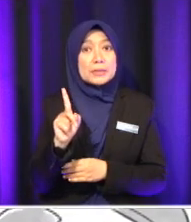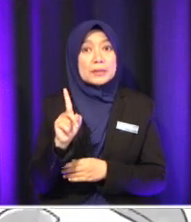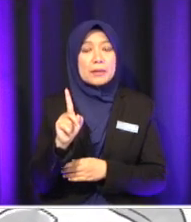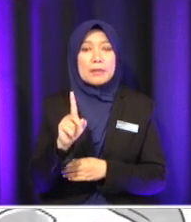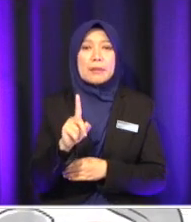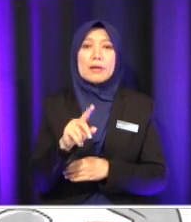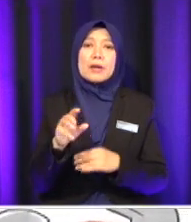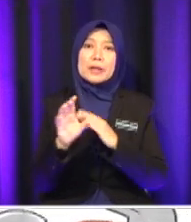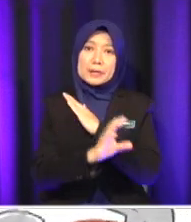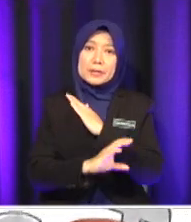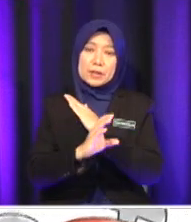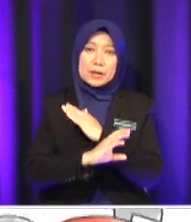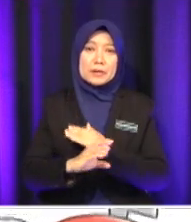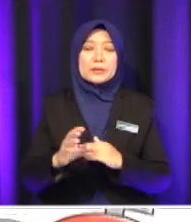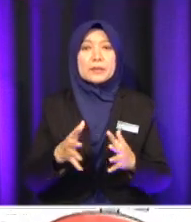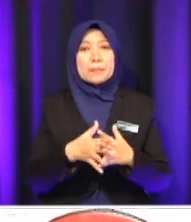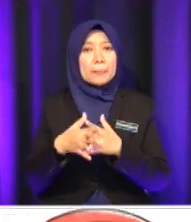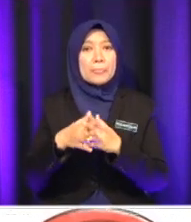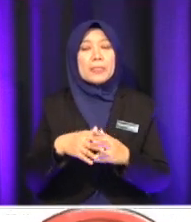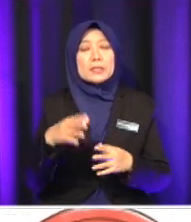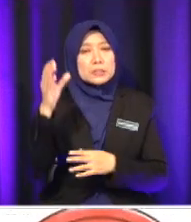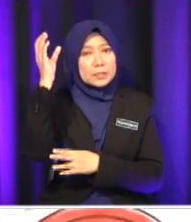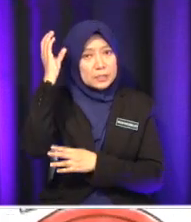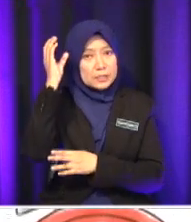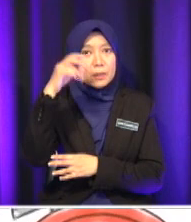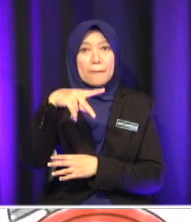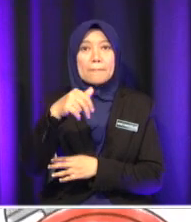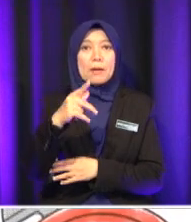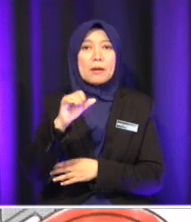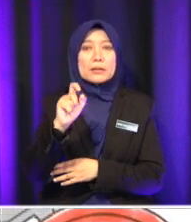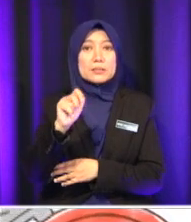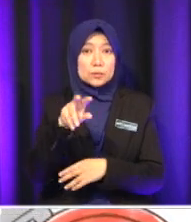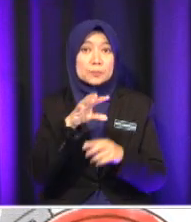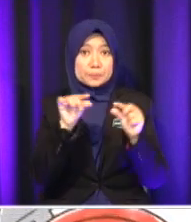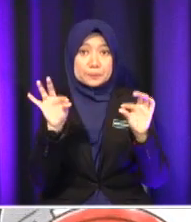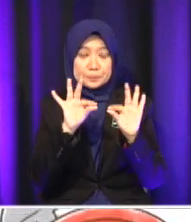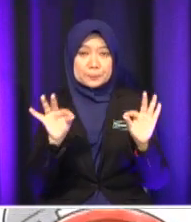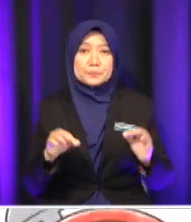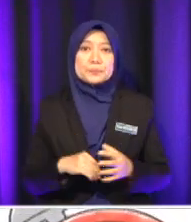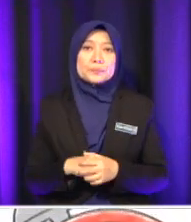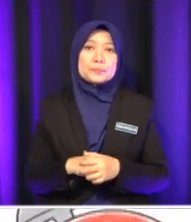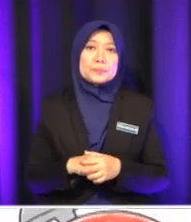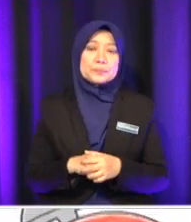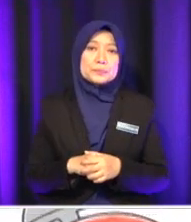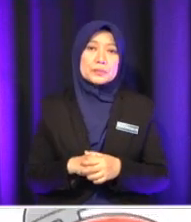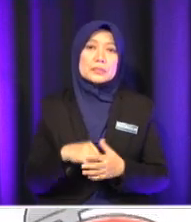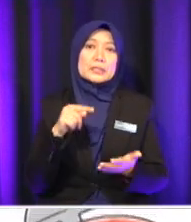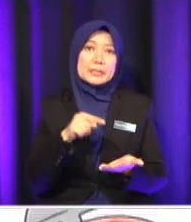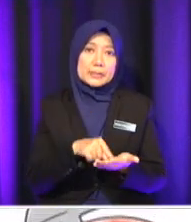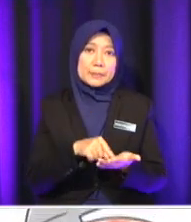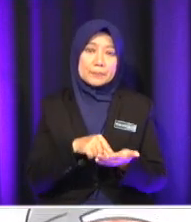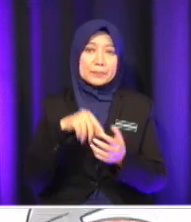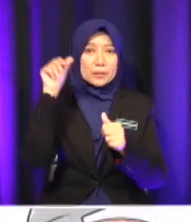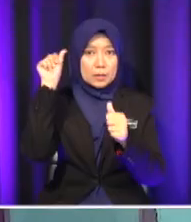India kesatuan Eropa China Filipina ada juga Pakistan Oke deh Jadi sekarang ini Ila